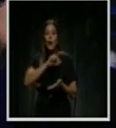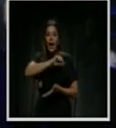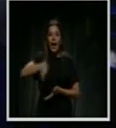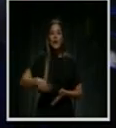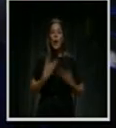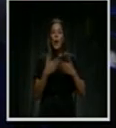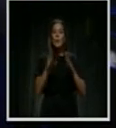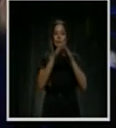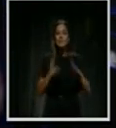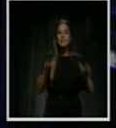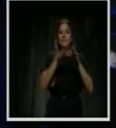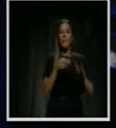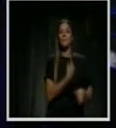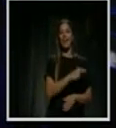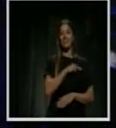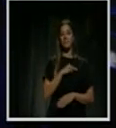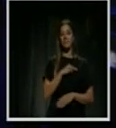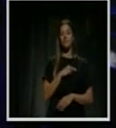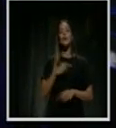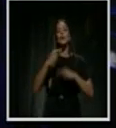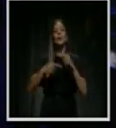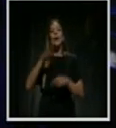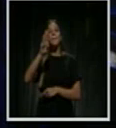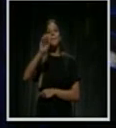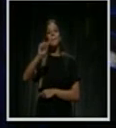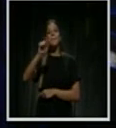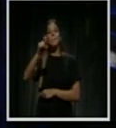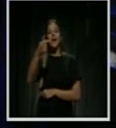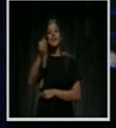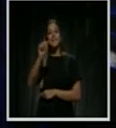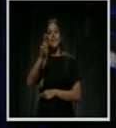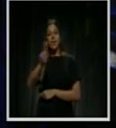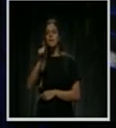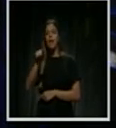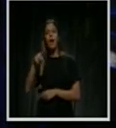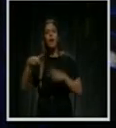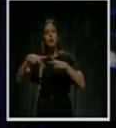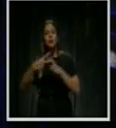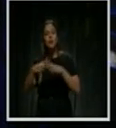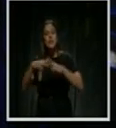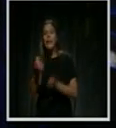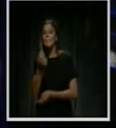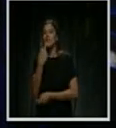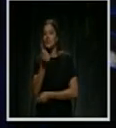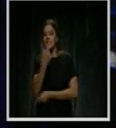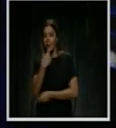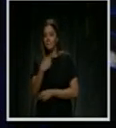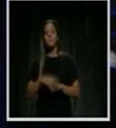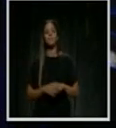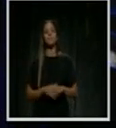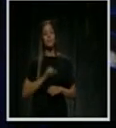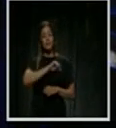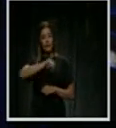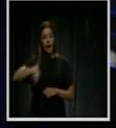pajjiżna l-Baxter. Il-Baxter. Is-settur tal-apparat li jintuża fil-farmaceutika, fil-medicina.